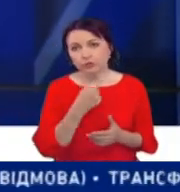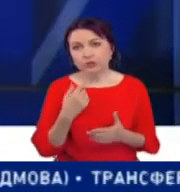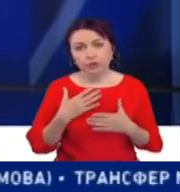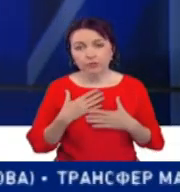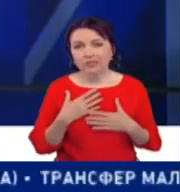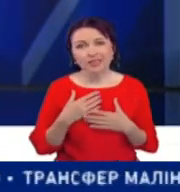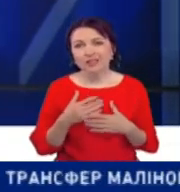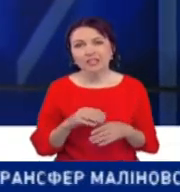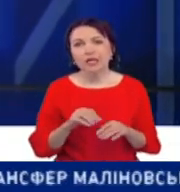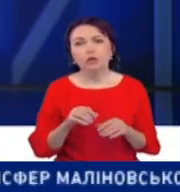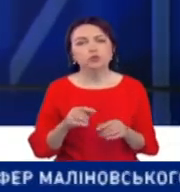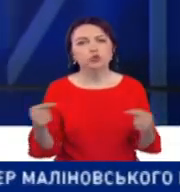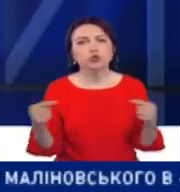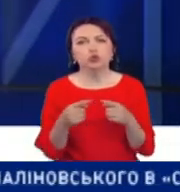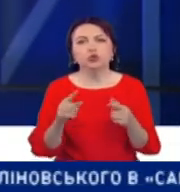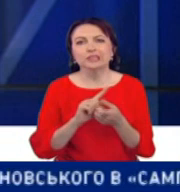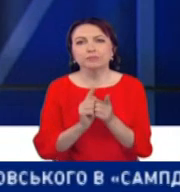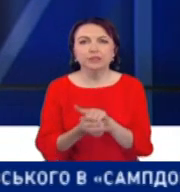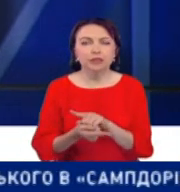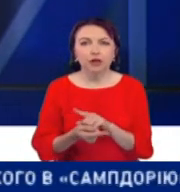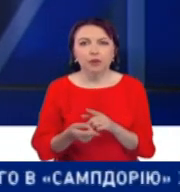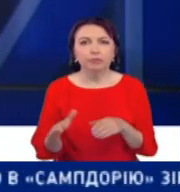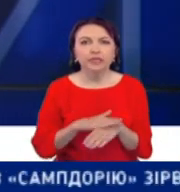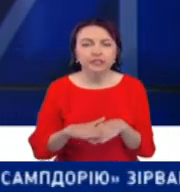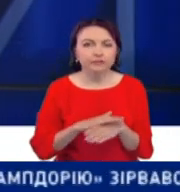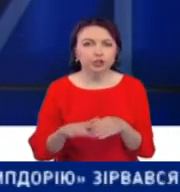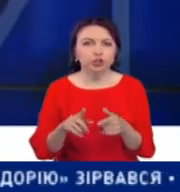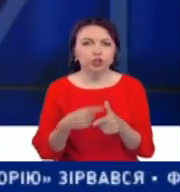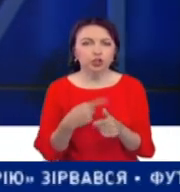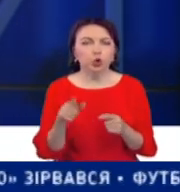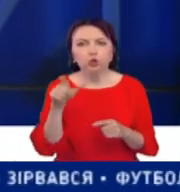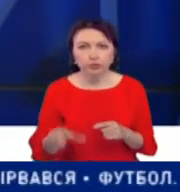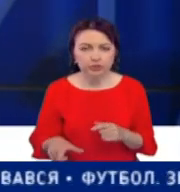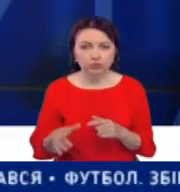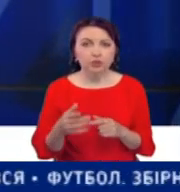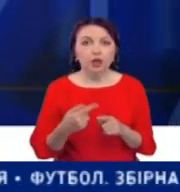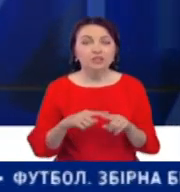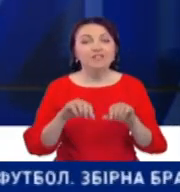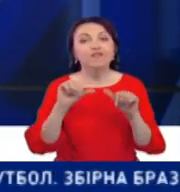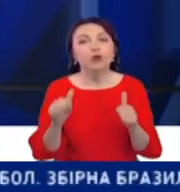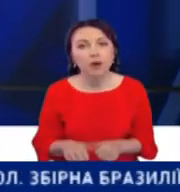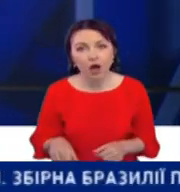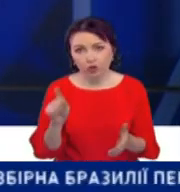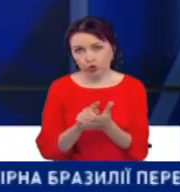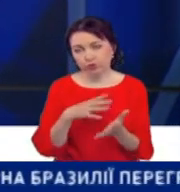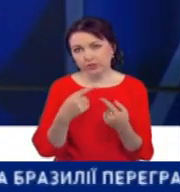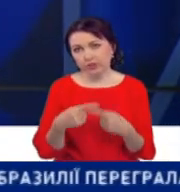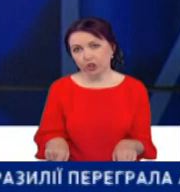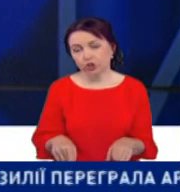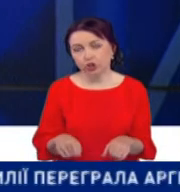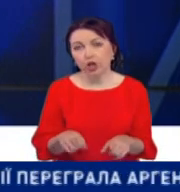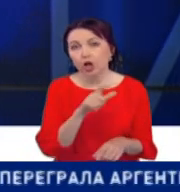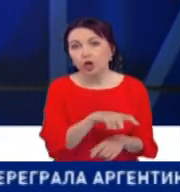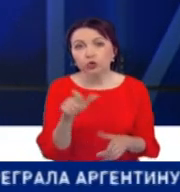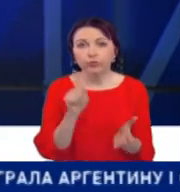формальна зміна особистості чи прізвища. Дійсно, це формат інший повинен формат бути людей. Інший. Угу. Люди повинні